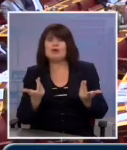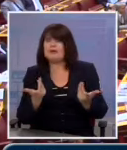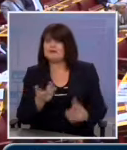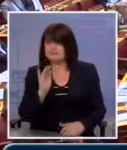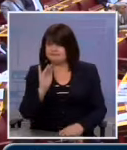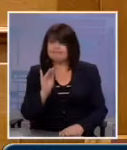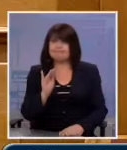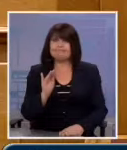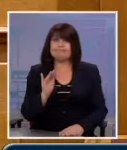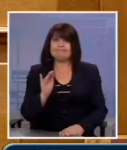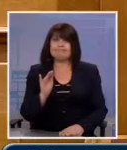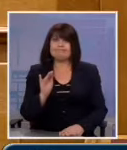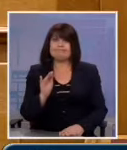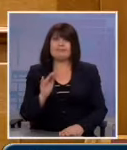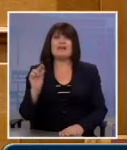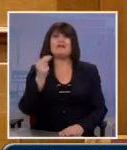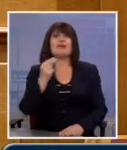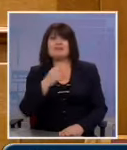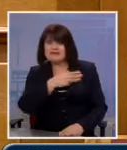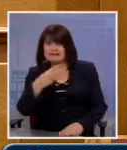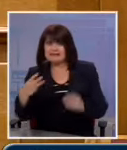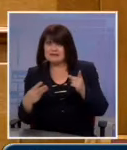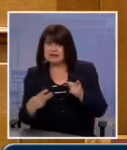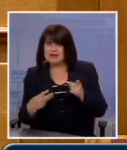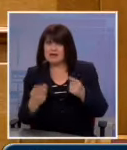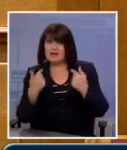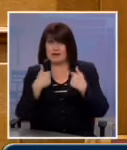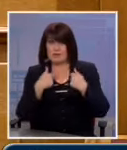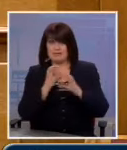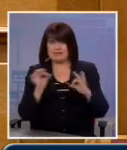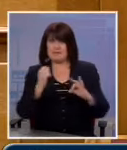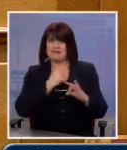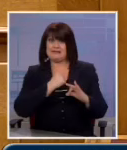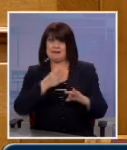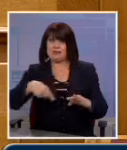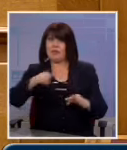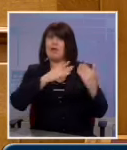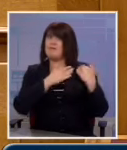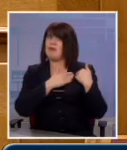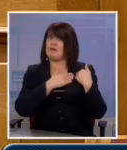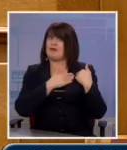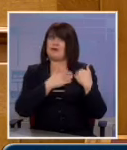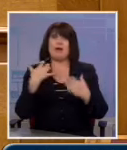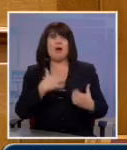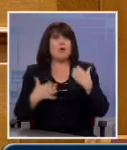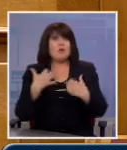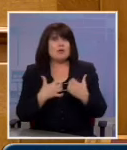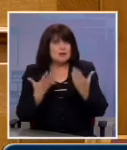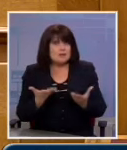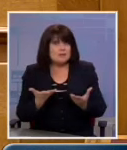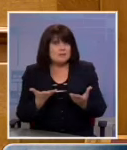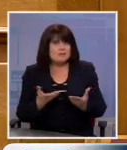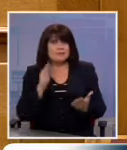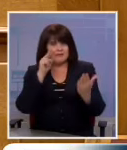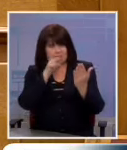Βίτσα, αλλά και συνάδελφοι του ΣΥΡΙΖΑ, εγώ είμαι βέβαιος ότι είστε όλοι υπεύθυνοι, ότι αγωνιάτε, ότι αυτό